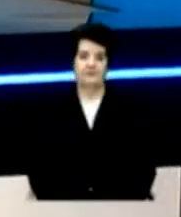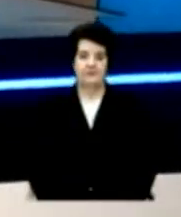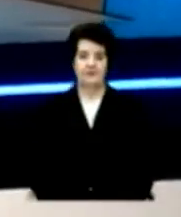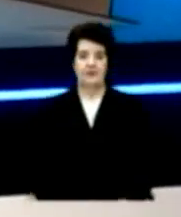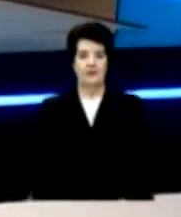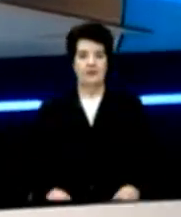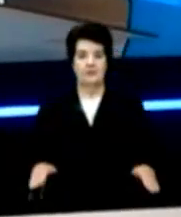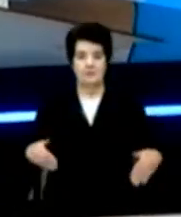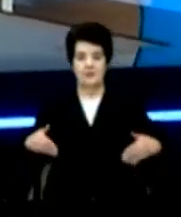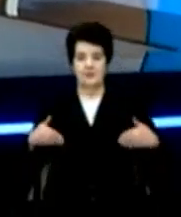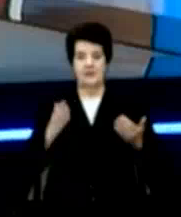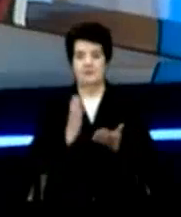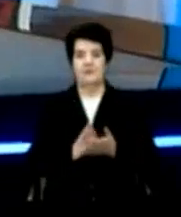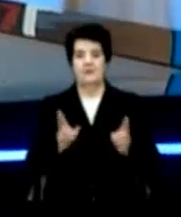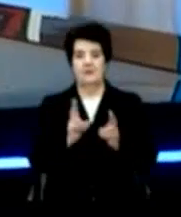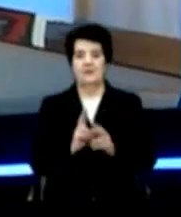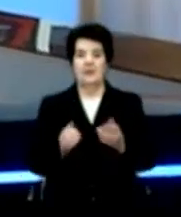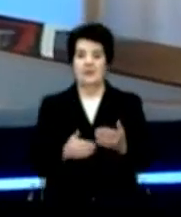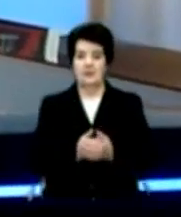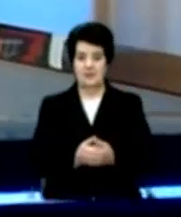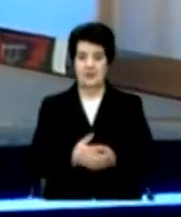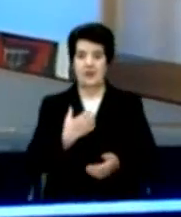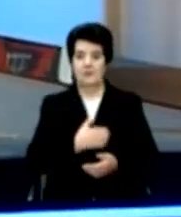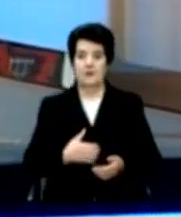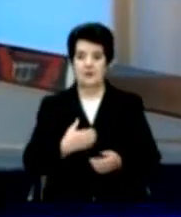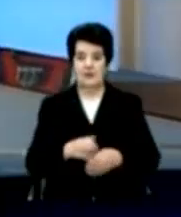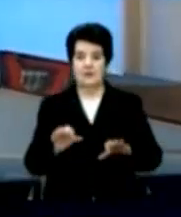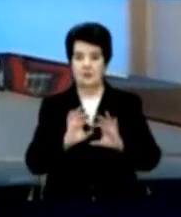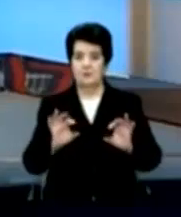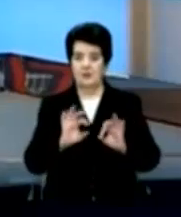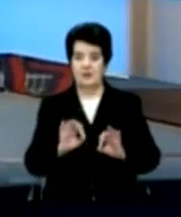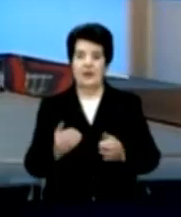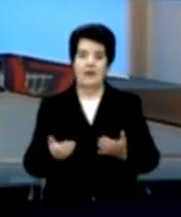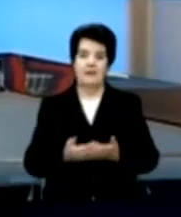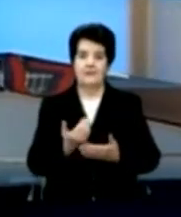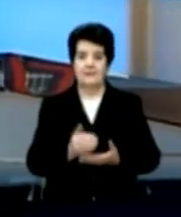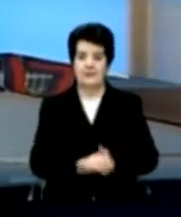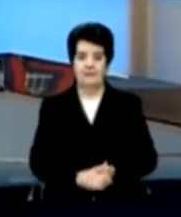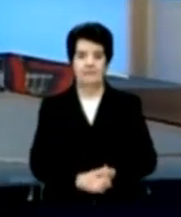Sunt Carina Miller și bine v-am regăsit la știri. Iată cele mai importante subiecte ale ediției.